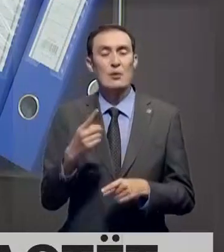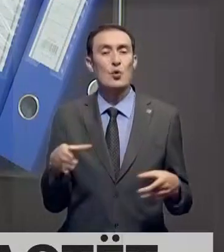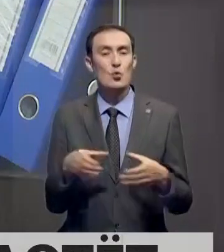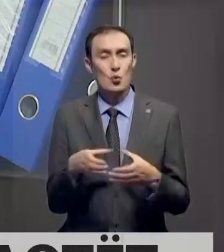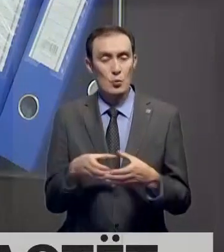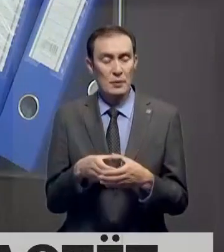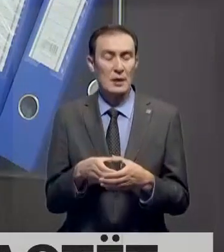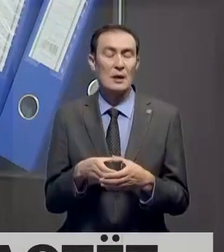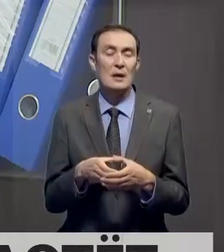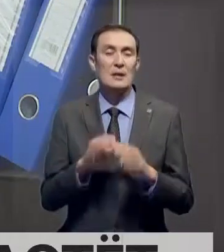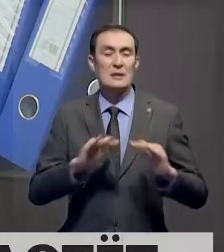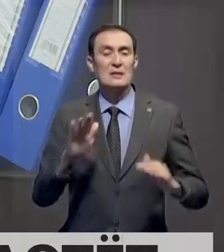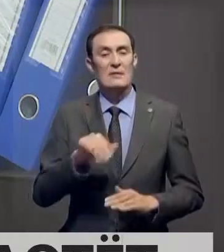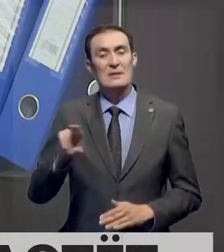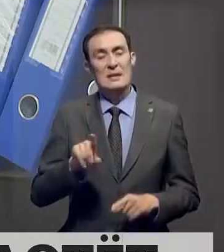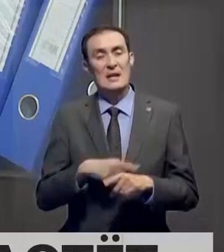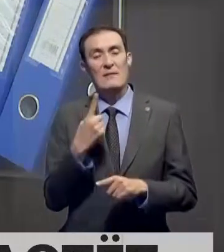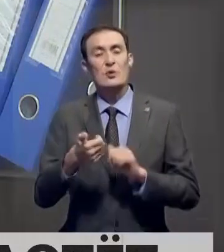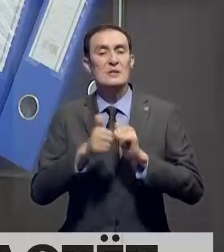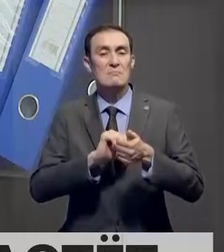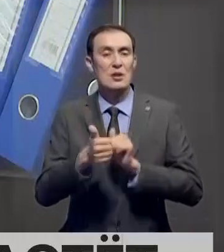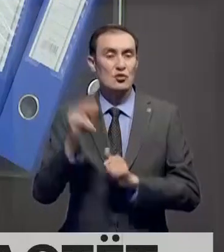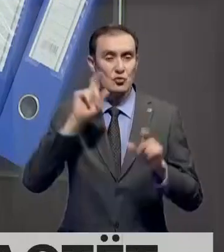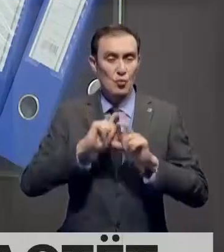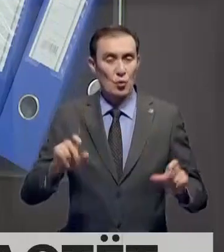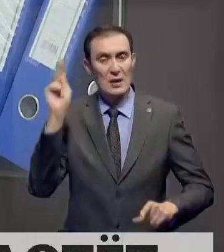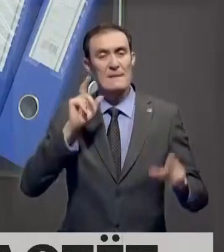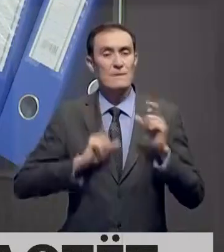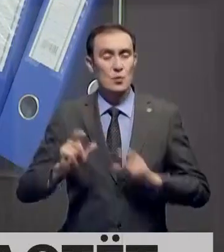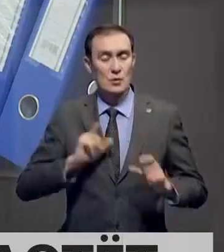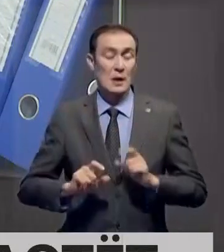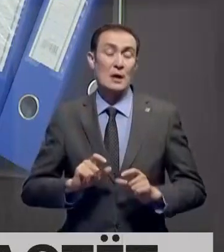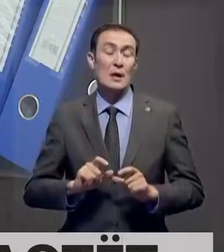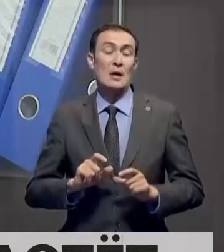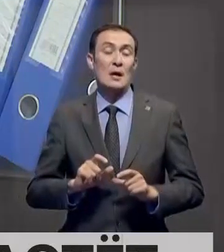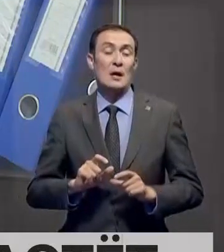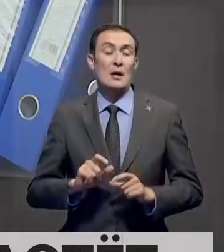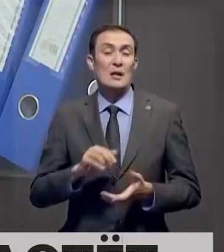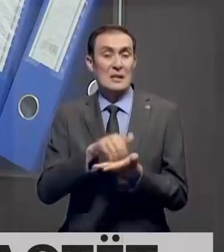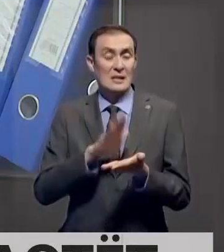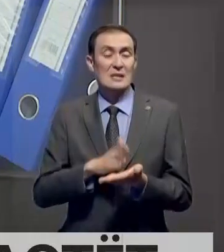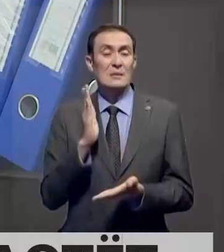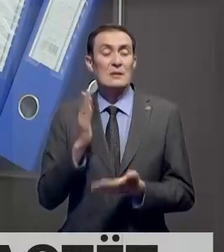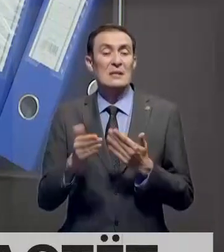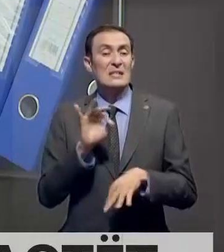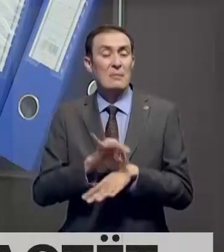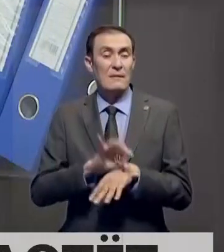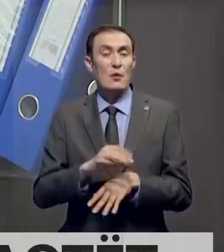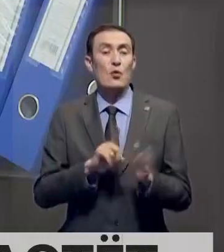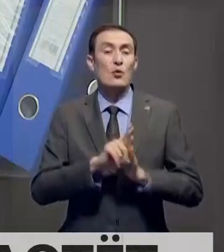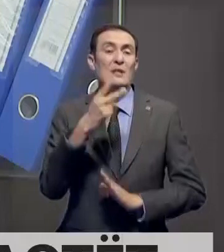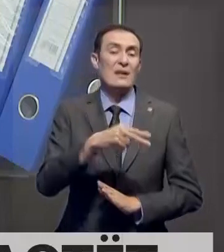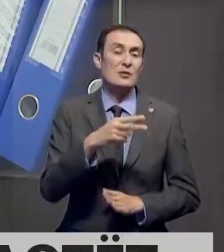группе детского сада, или же в одной смене школы или вуза, СУЗа идет регистрация заболевания от